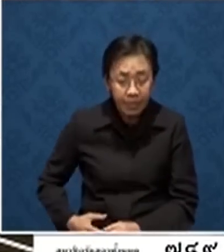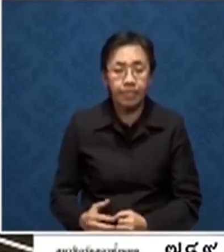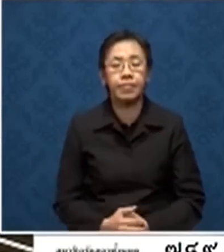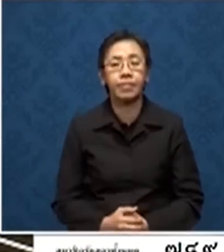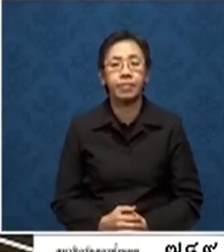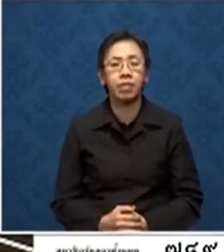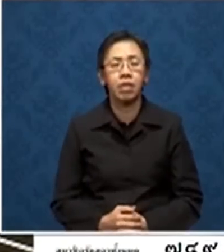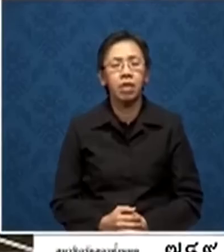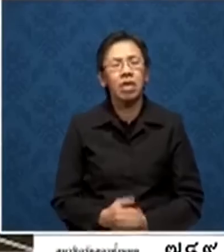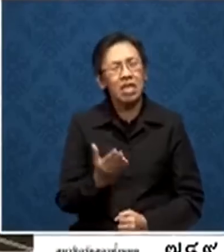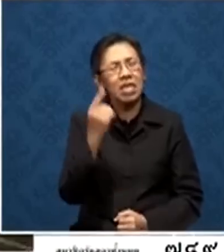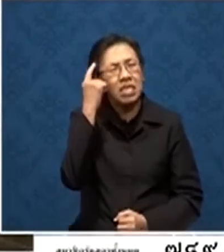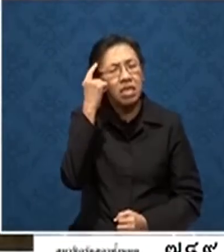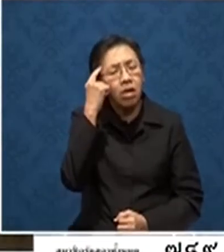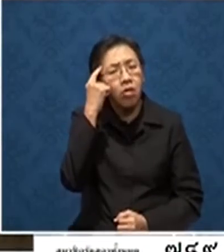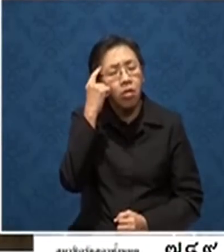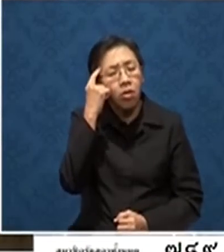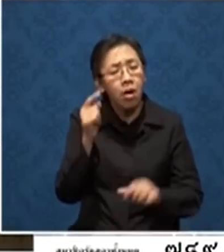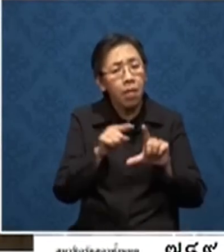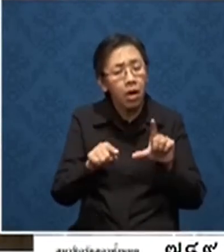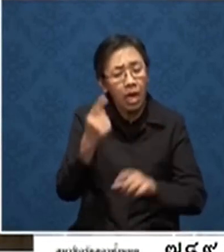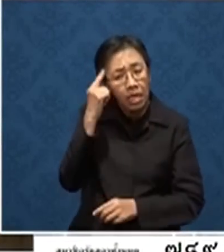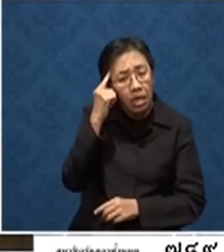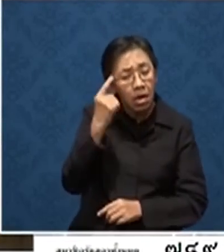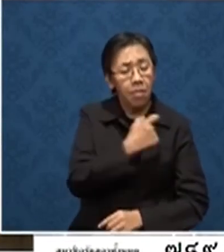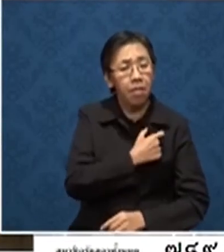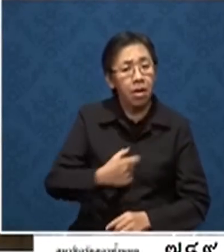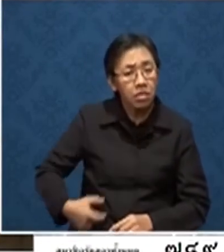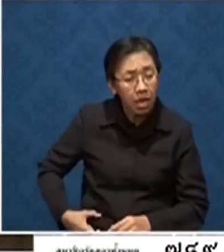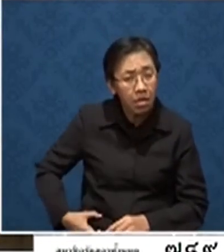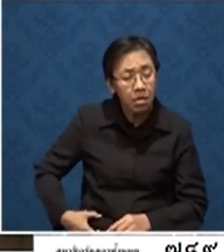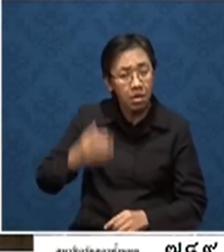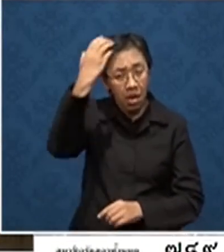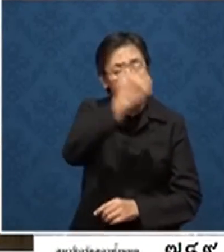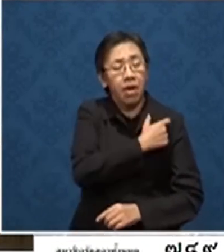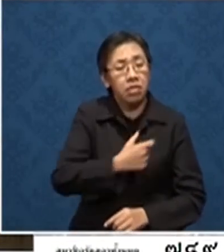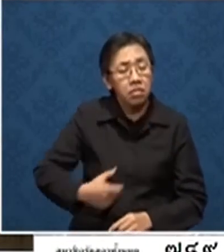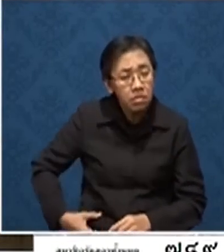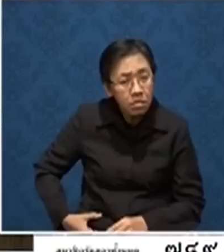พระมหากษัตริย์มองพระราชินีมองรัฐชนาท